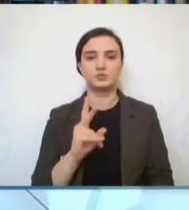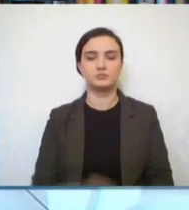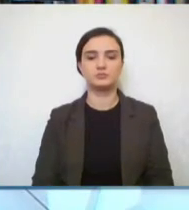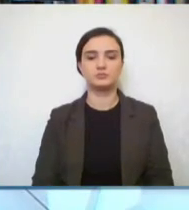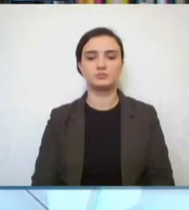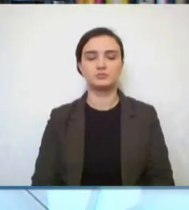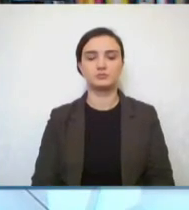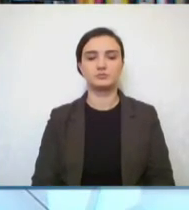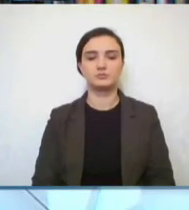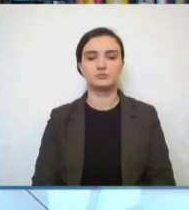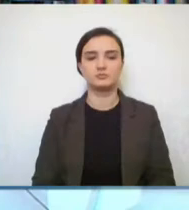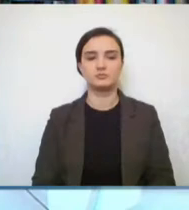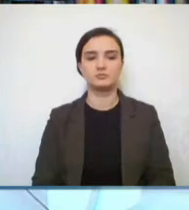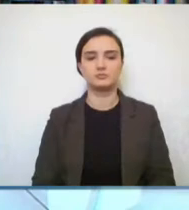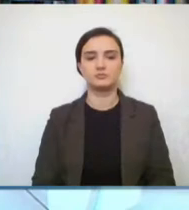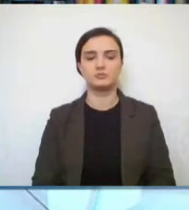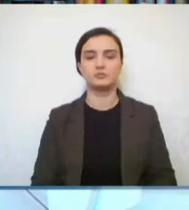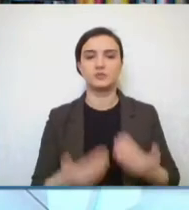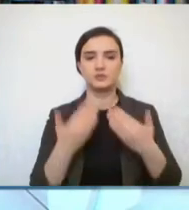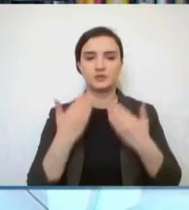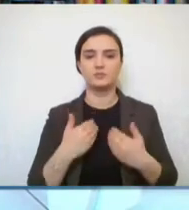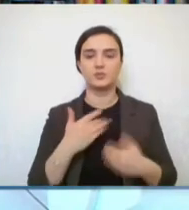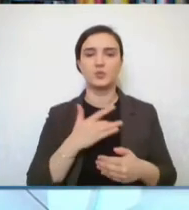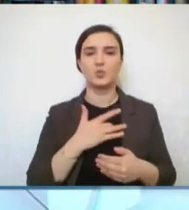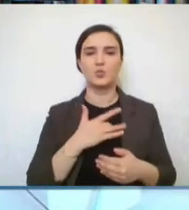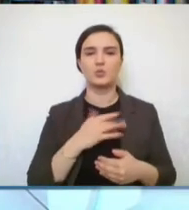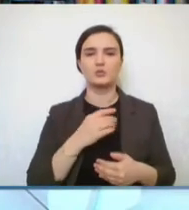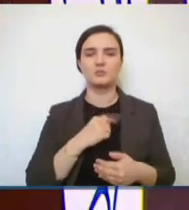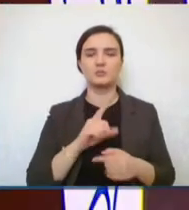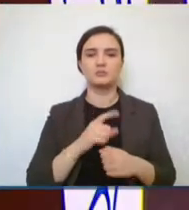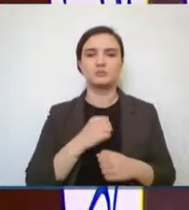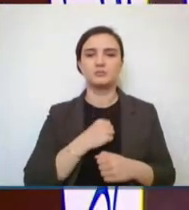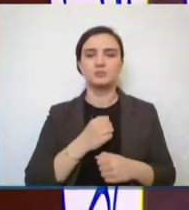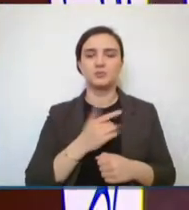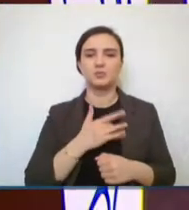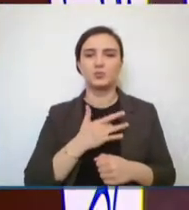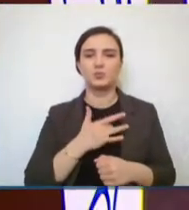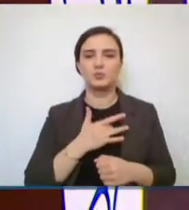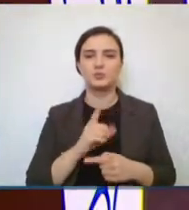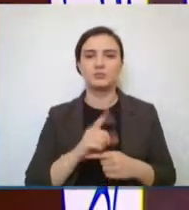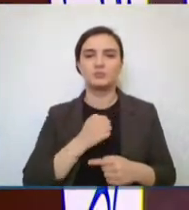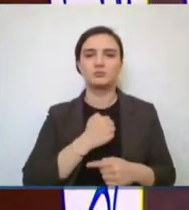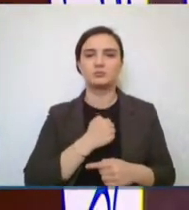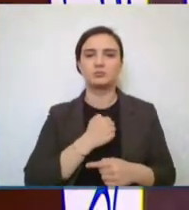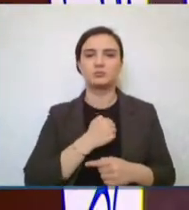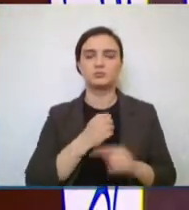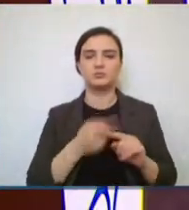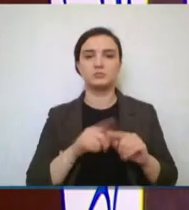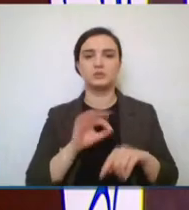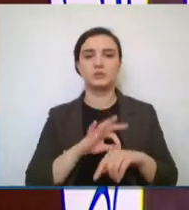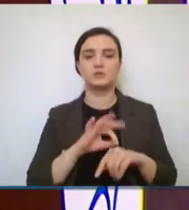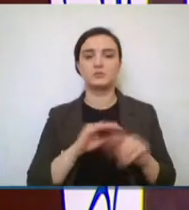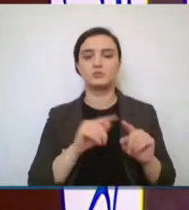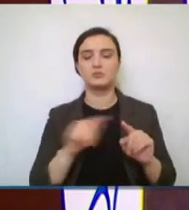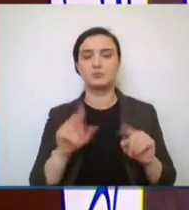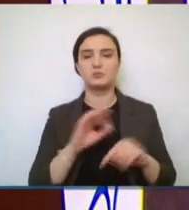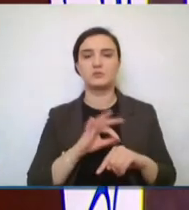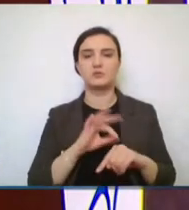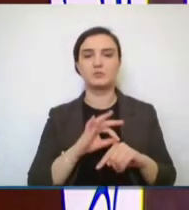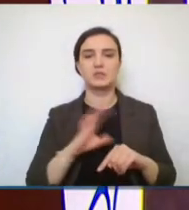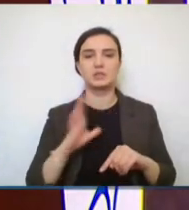ამ გულისფრიალთან და ამოვარდნებთან დაკავშირებით, თვითონ დაავადების მსვლელობისა და დაავადების გადატანის